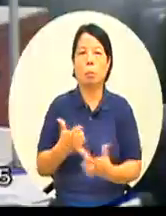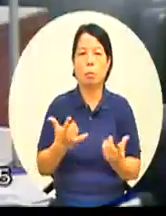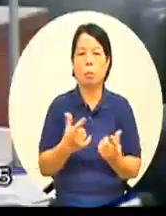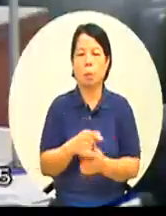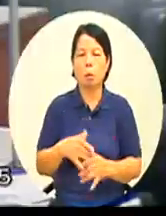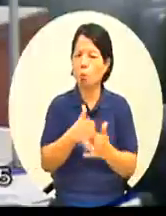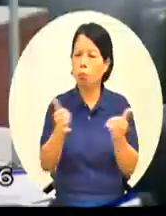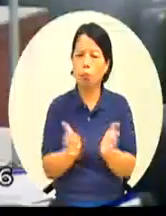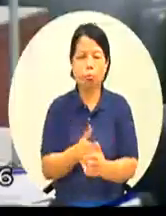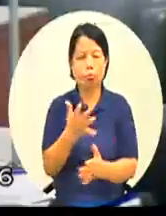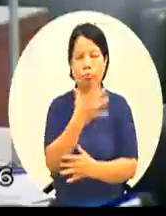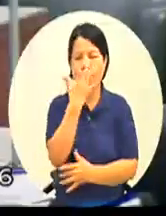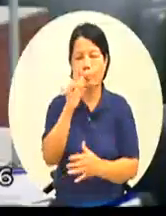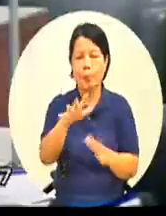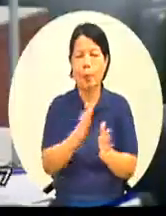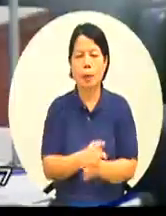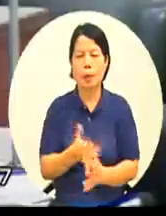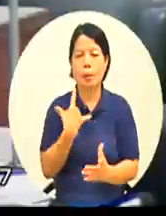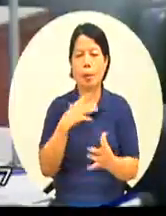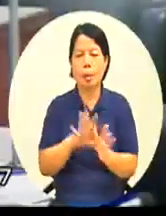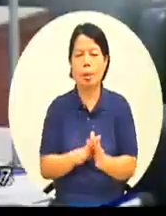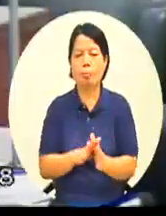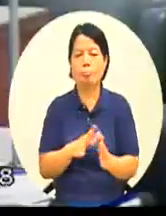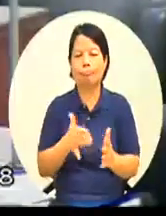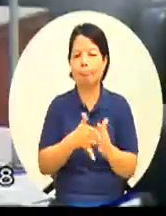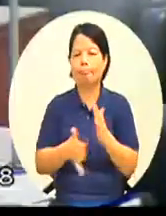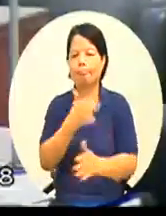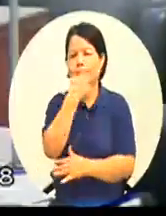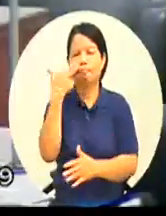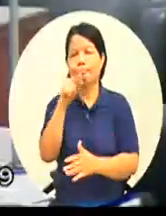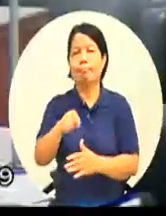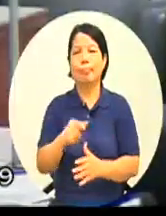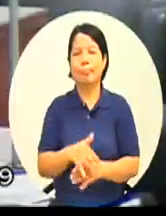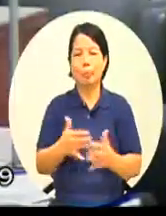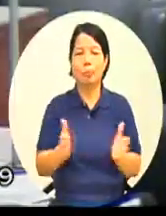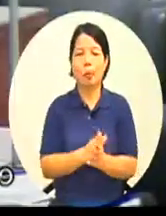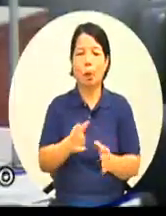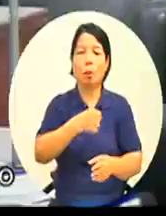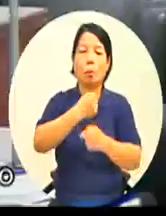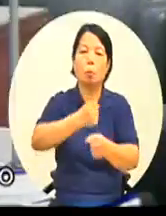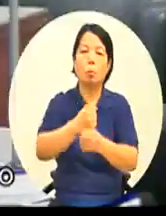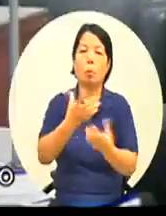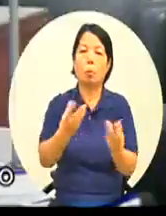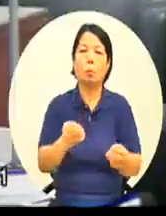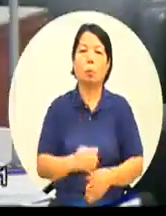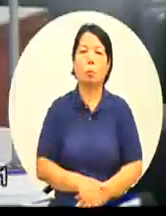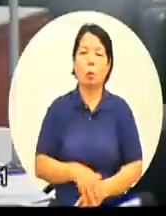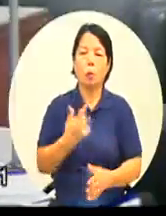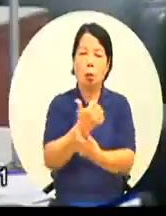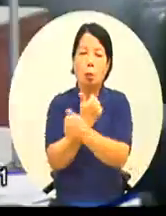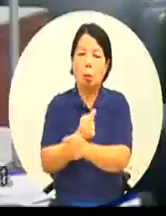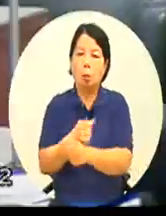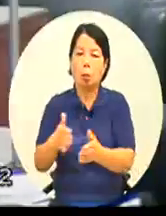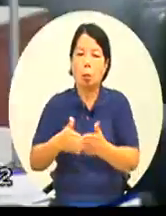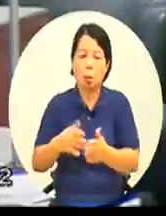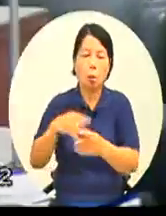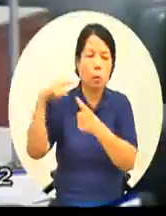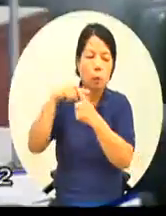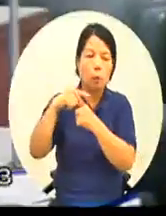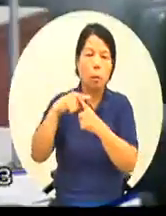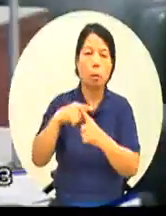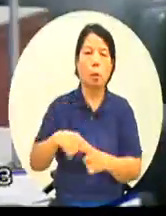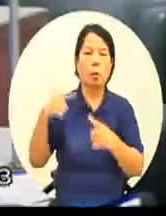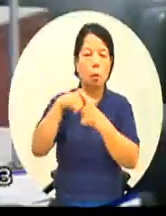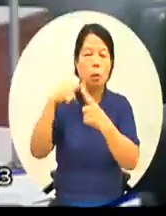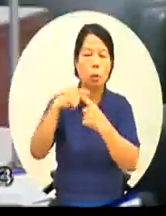什么族？哦，啃老族。那针对这一块没有办法就业的年轻人，除了他们可能在考试、准备研究所、要考公职